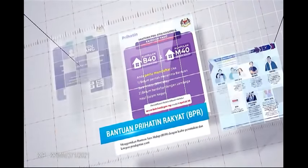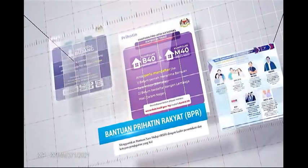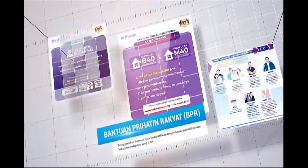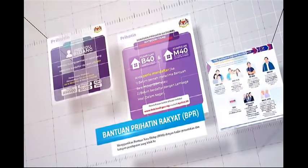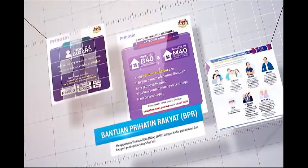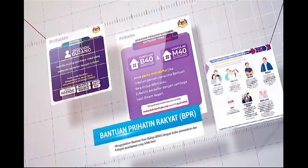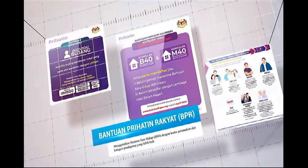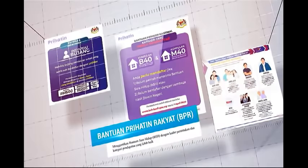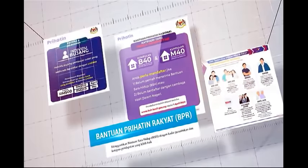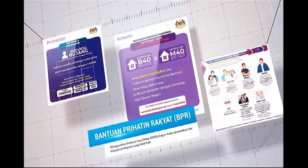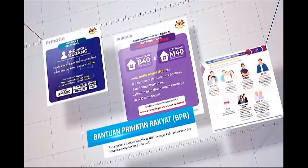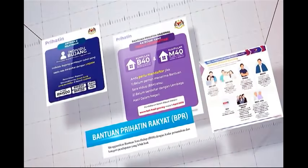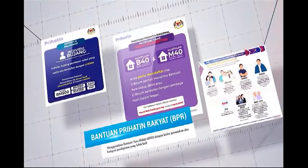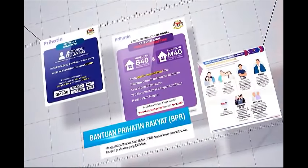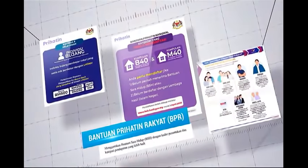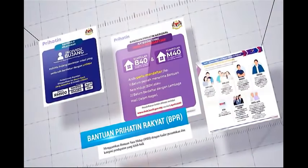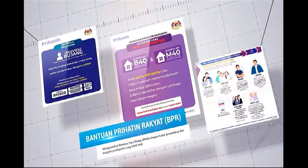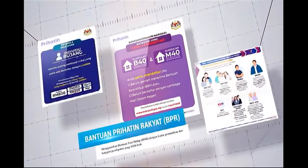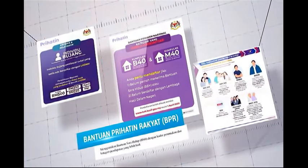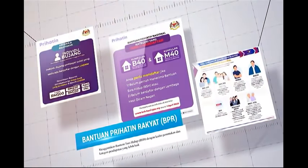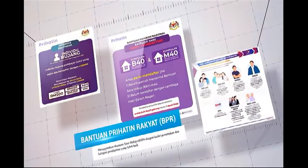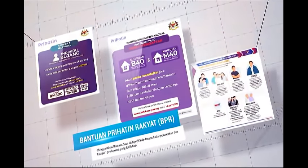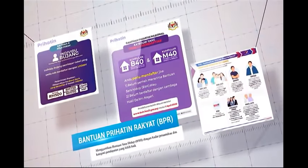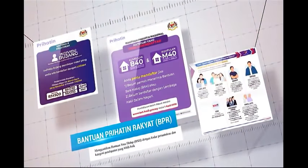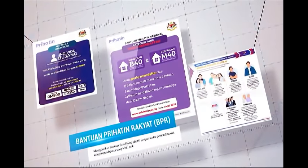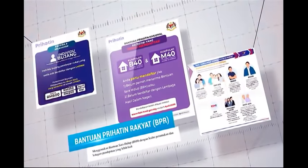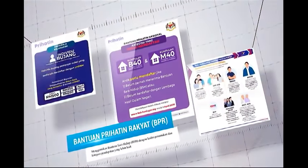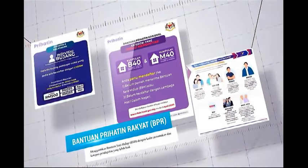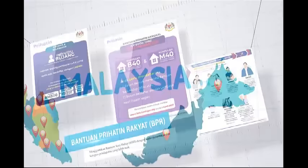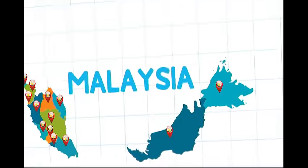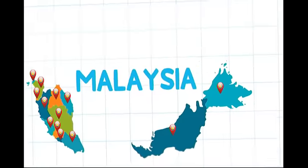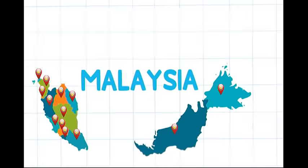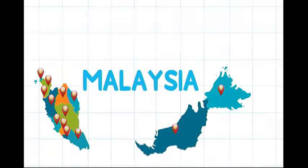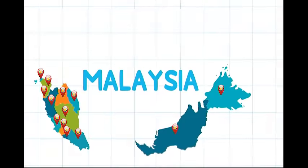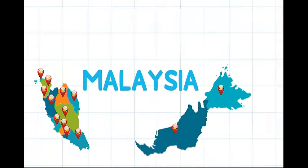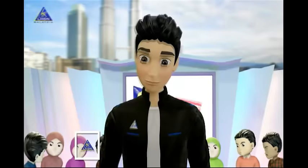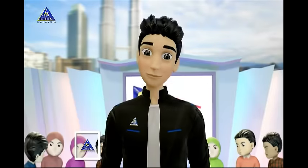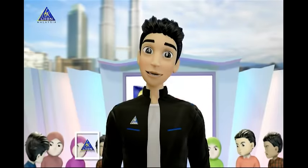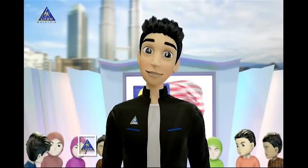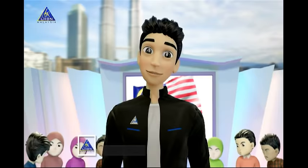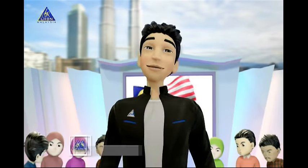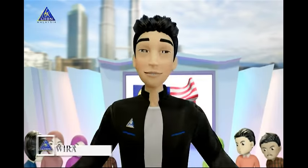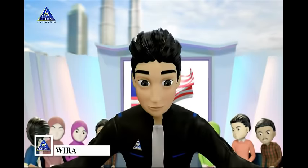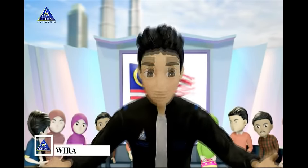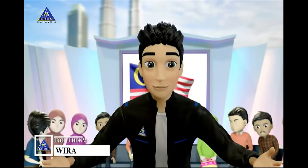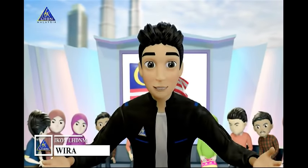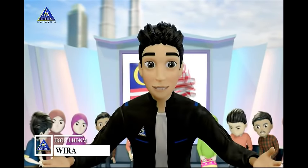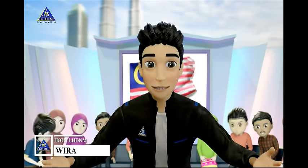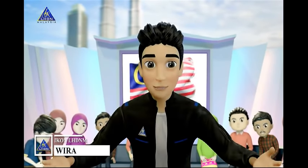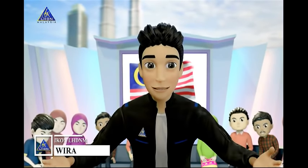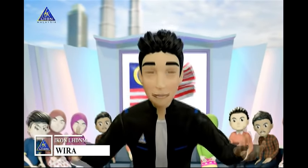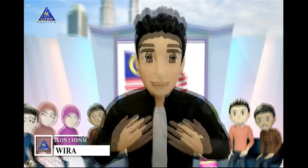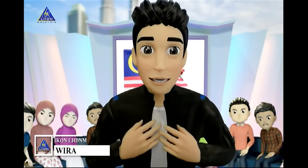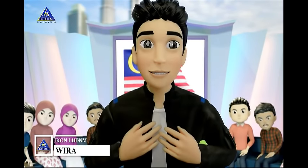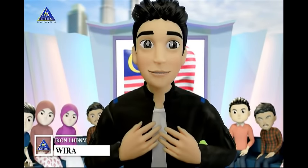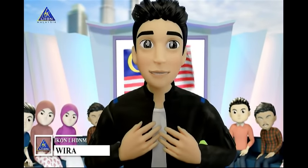ini merupakan sebahagian daripada bantuan berterusan kerajaan kepada seluruh rakyat Malaysia. Realitinya, semua